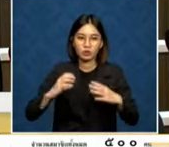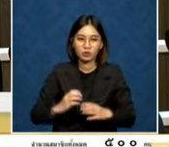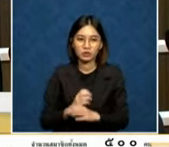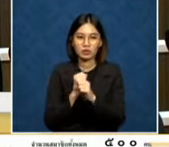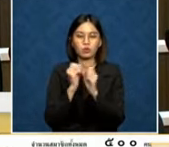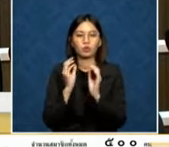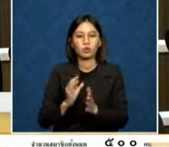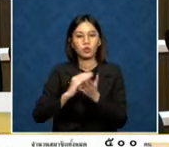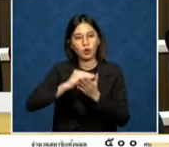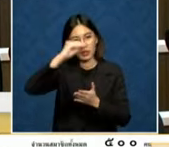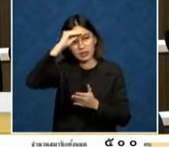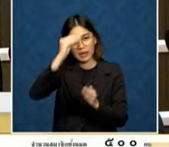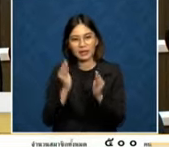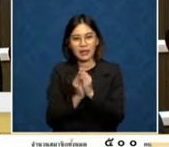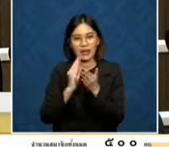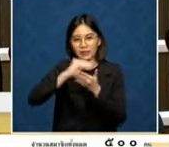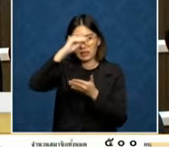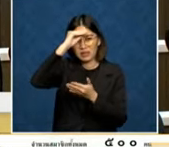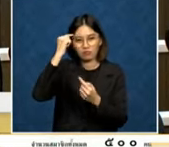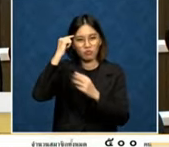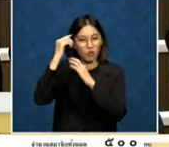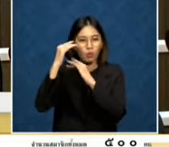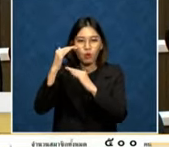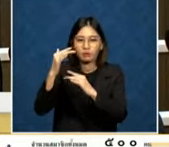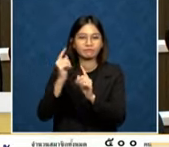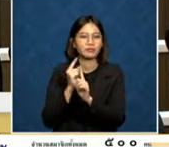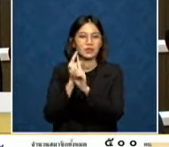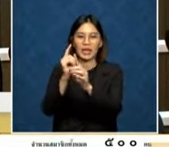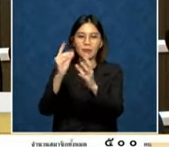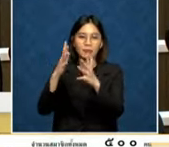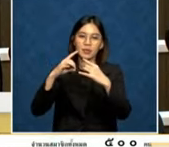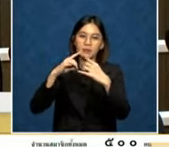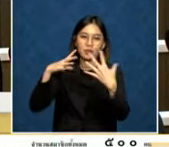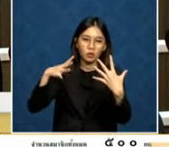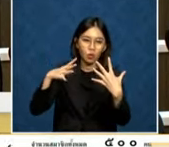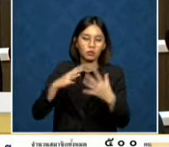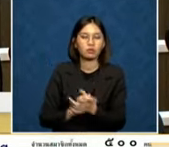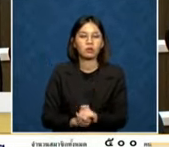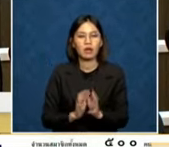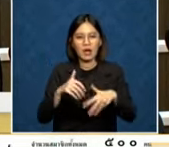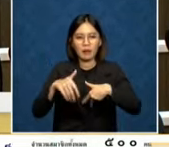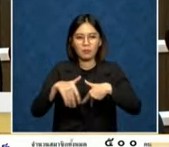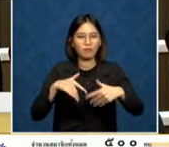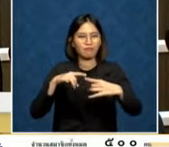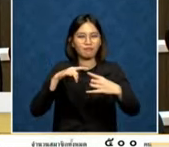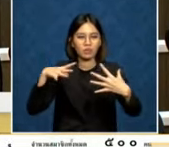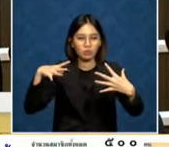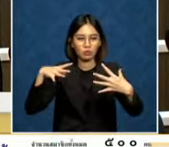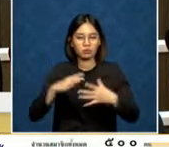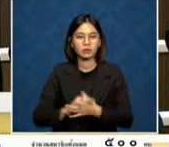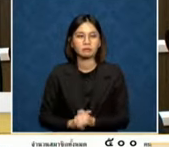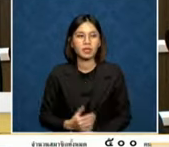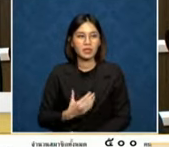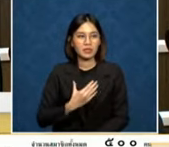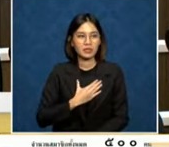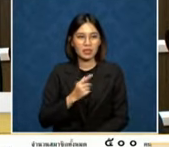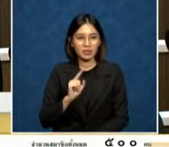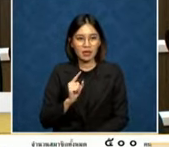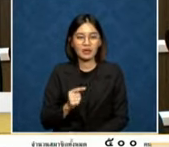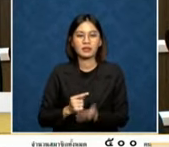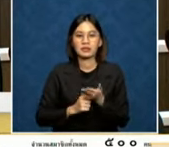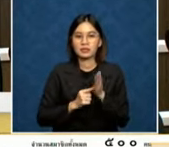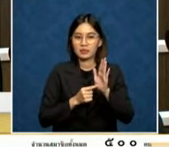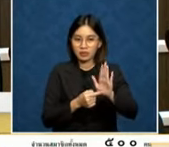ของผู้เรียนยังไม่เป็นไปตามที่คาดหวังไม่ตอบสนองความต้องการของท้องถิ่นได้ดิฉันขอ